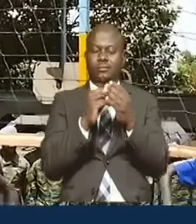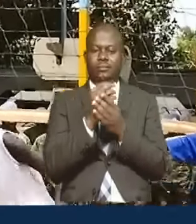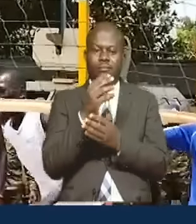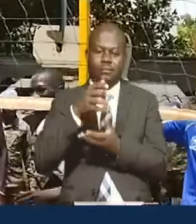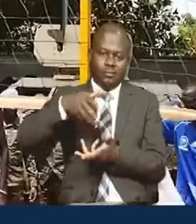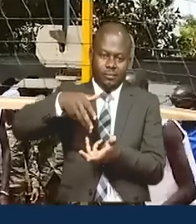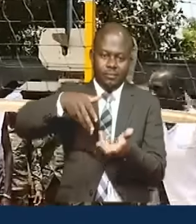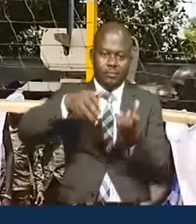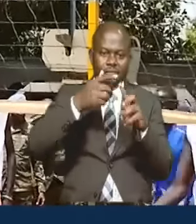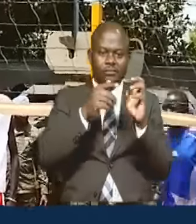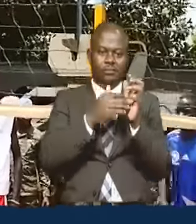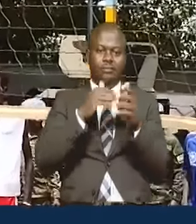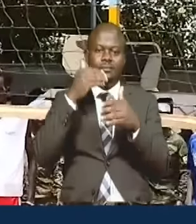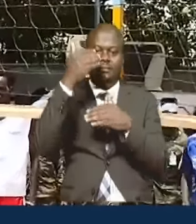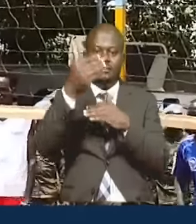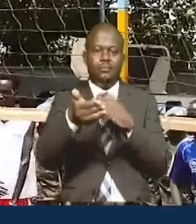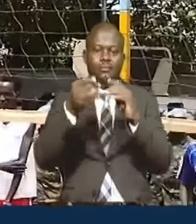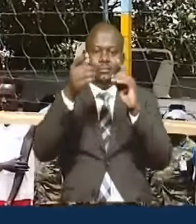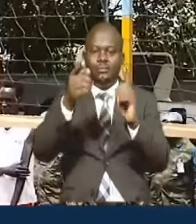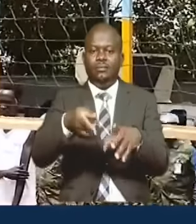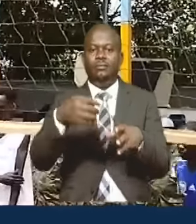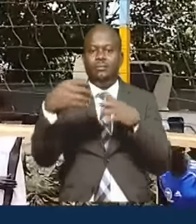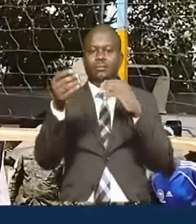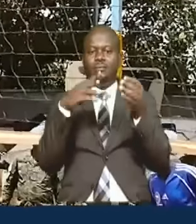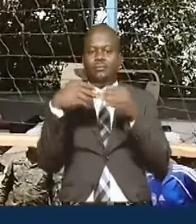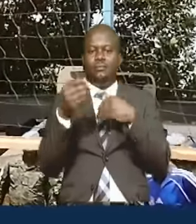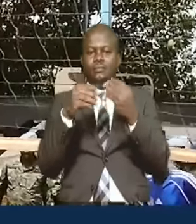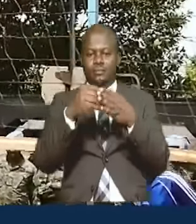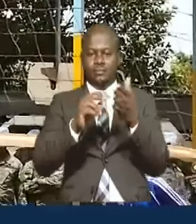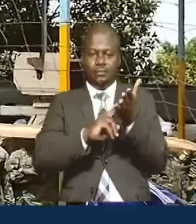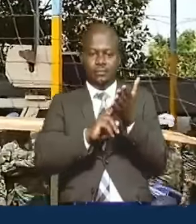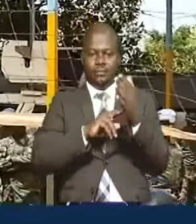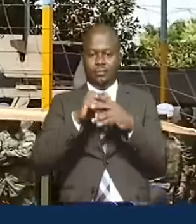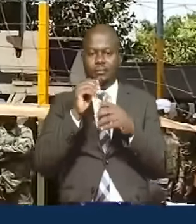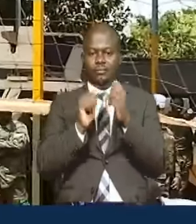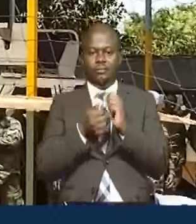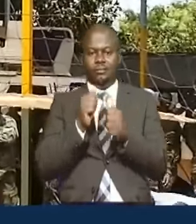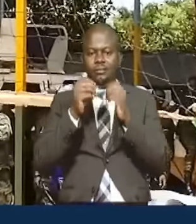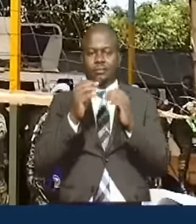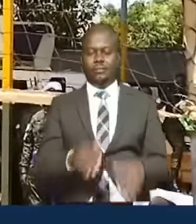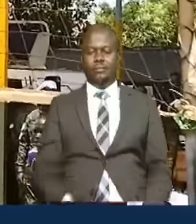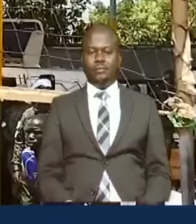biti ndetse babazaniye n'ibikoresho byo kwifashisha muri siporo